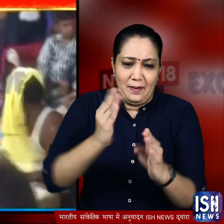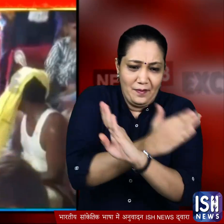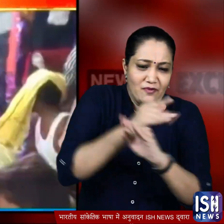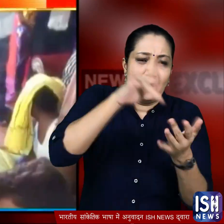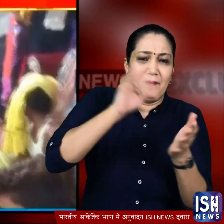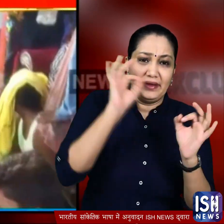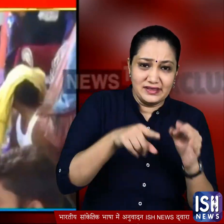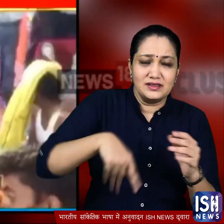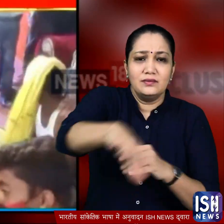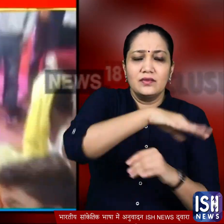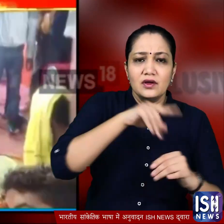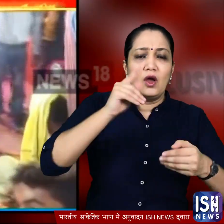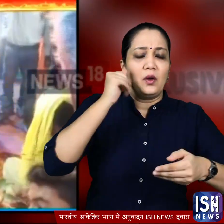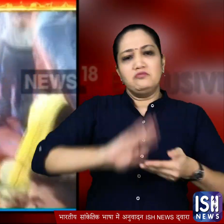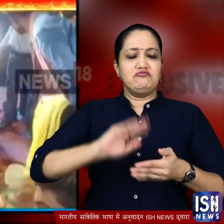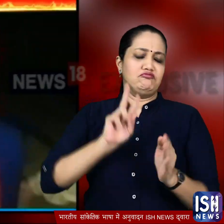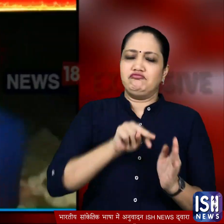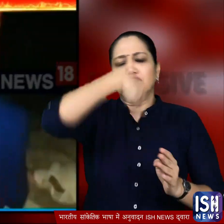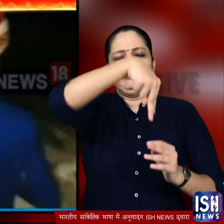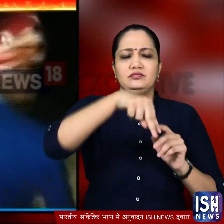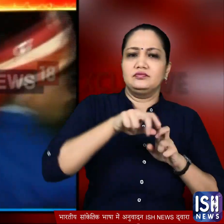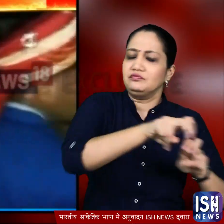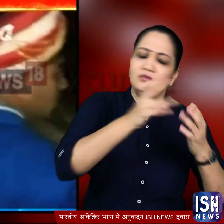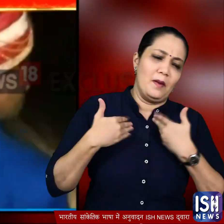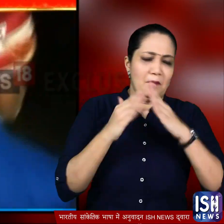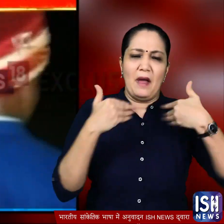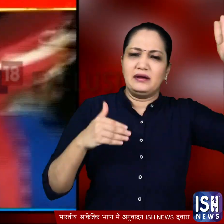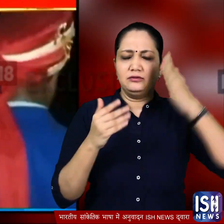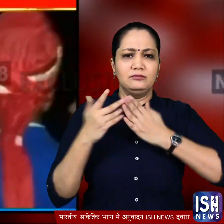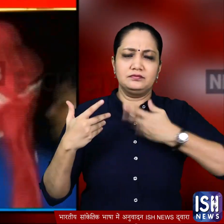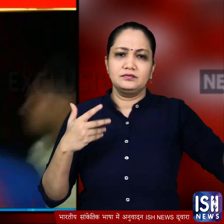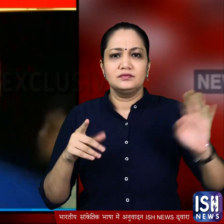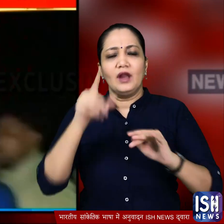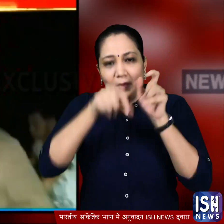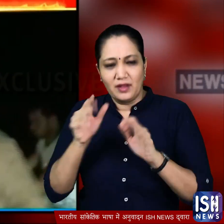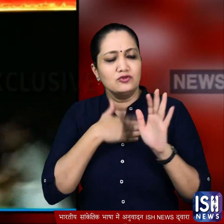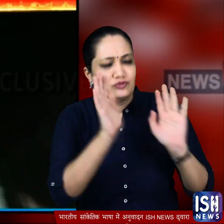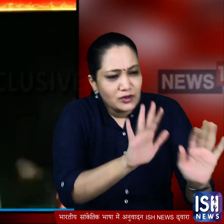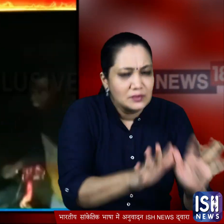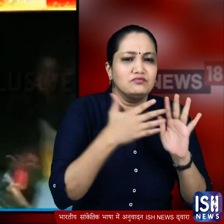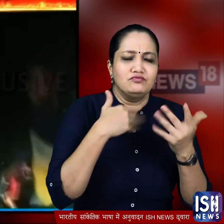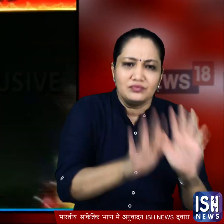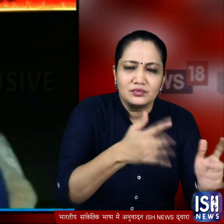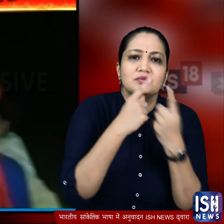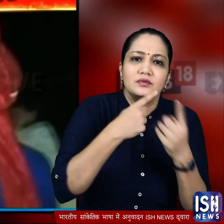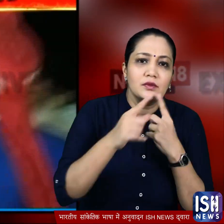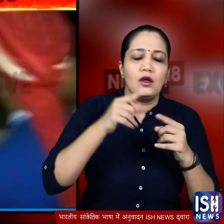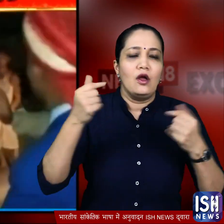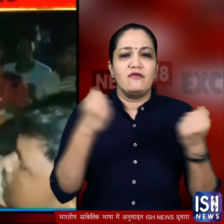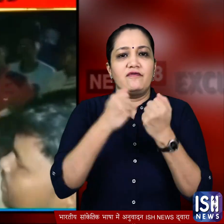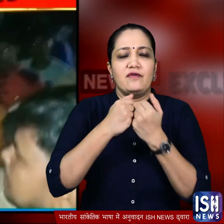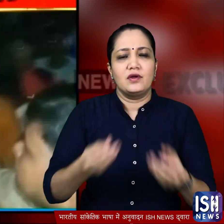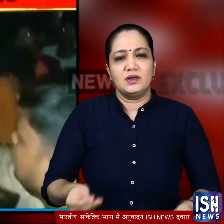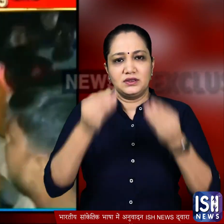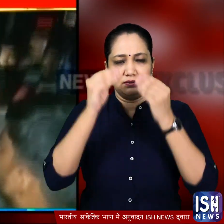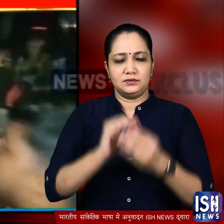की रस्में अदा की जा रही थी, वहां से दूल्हा उठ गया और बारातियों के साथ लौटने लगा। लोगों ने जब उसे रोकने की कोशिश की तो हंगामा और बढ़